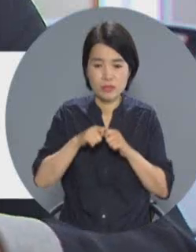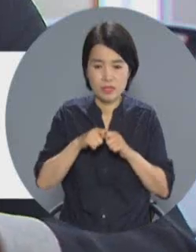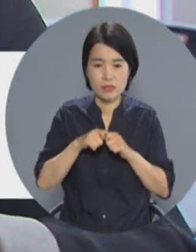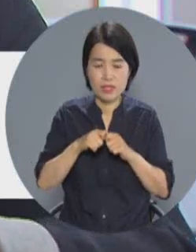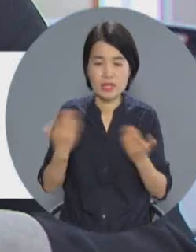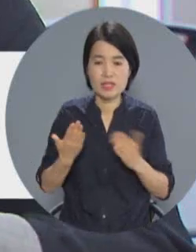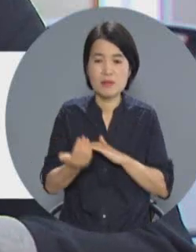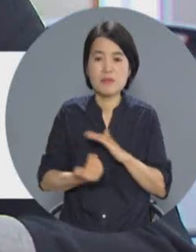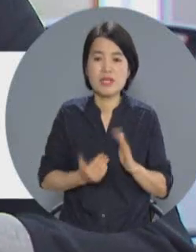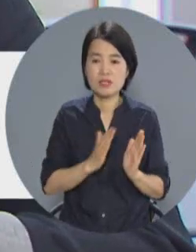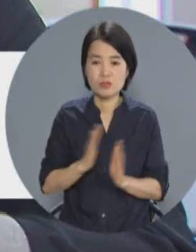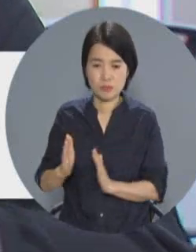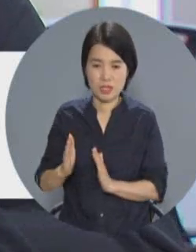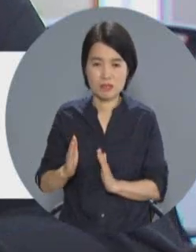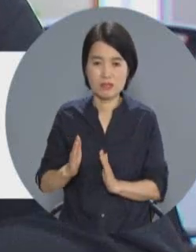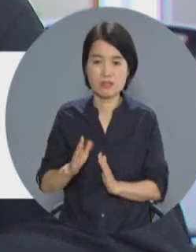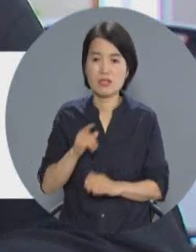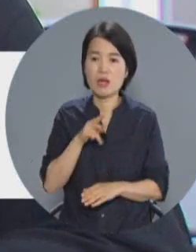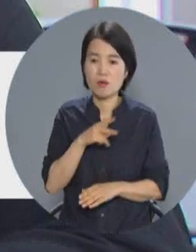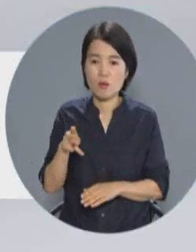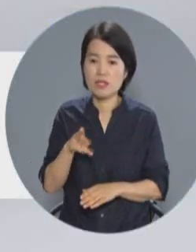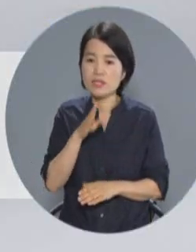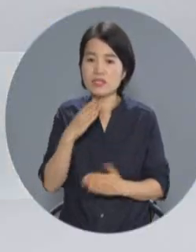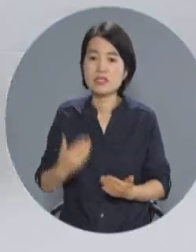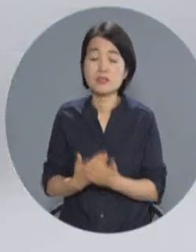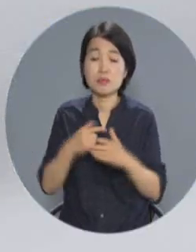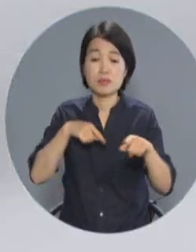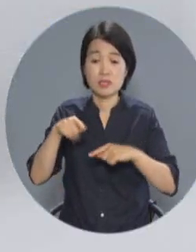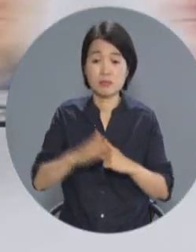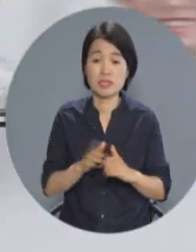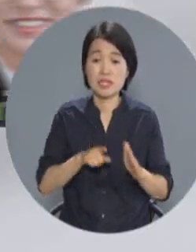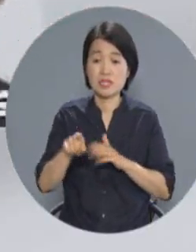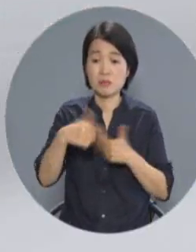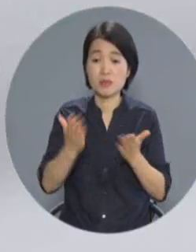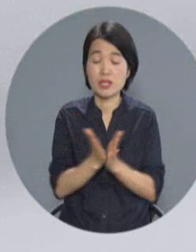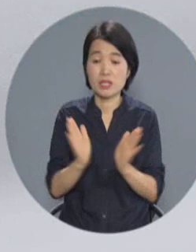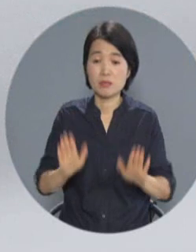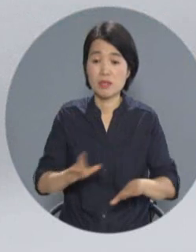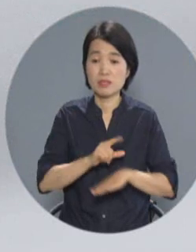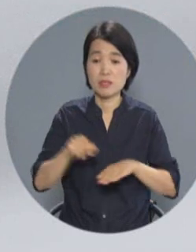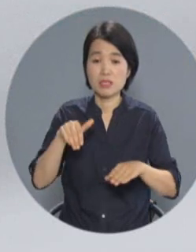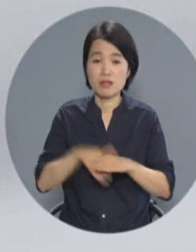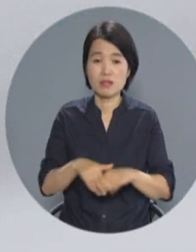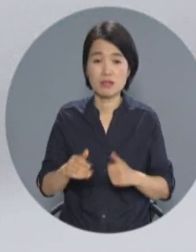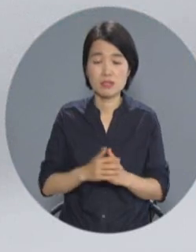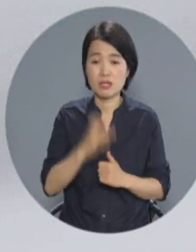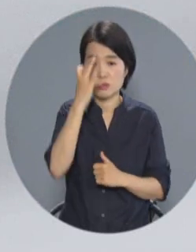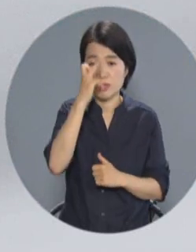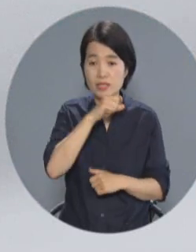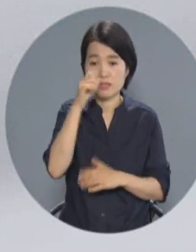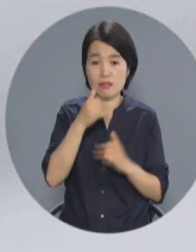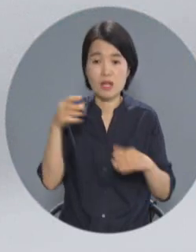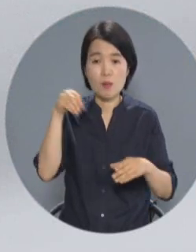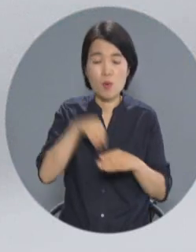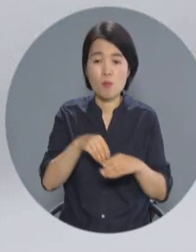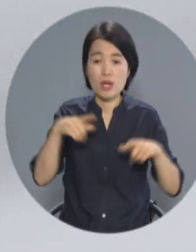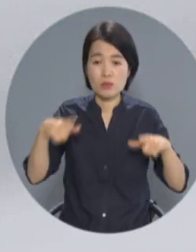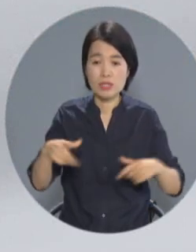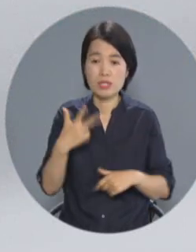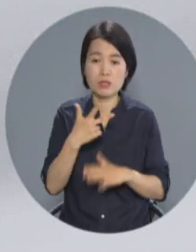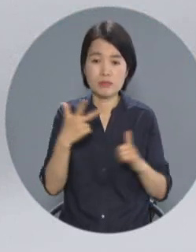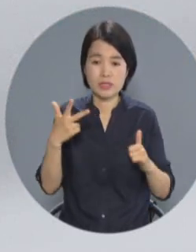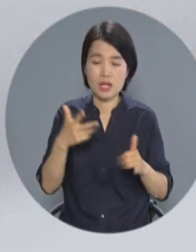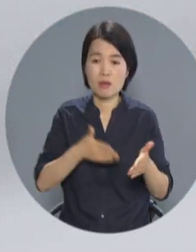구체적인 일들을 하는 것. 이게 저는 진보 정치라고 생각을 해요. 진보당은 이번 지방선거에서 최 당선인을 포함해 도내에서만